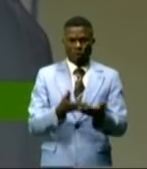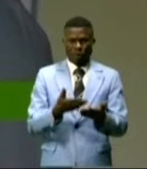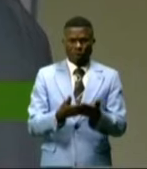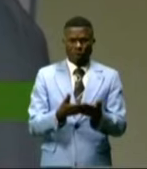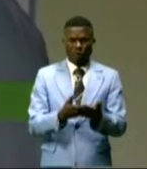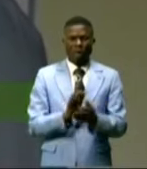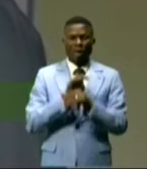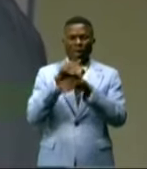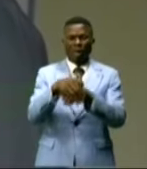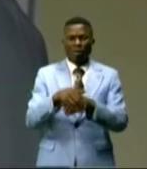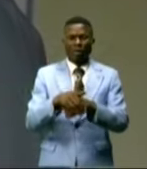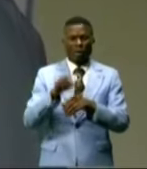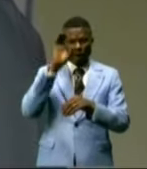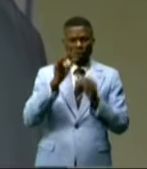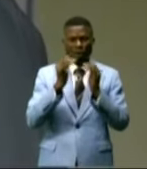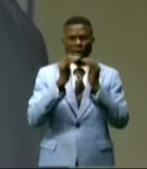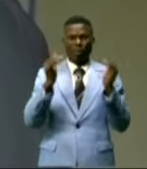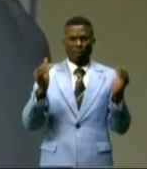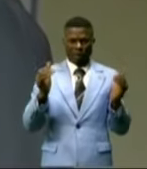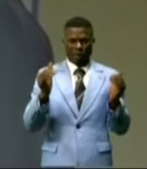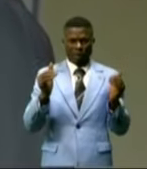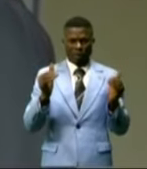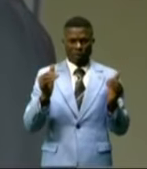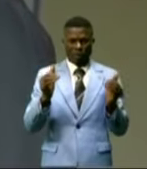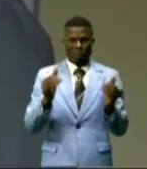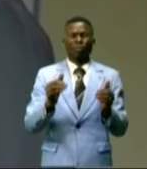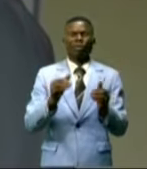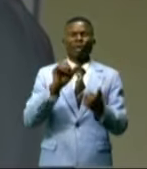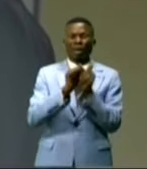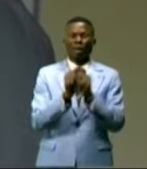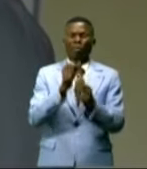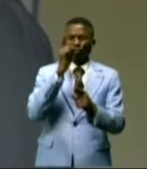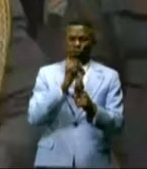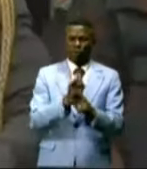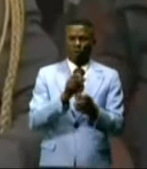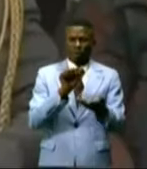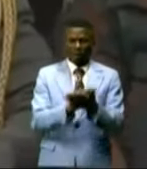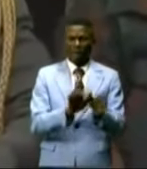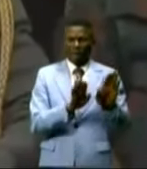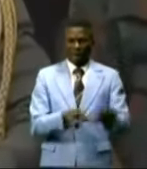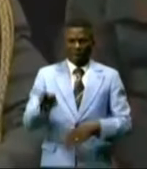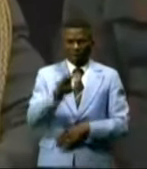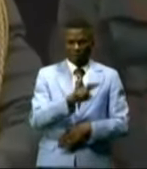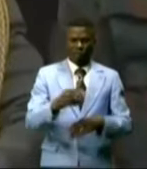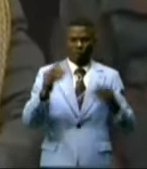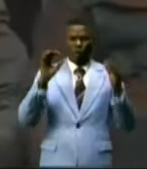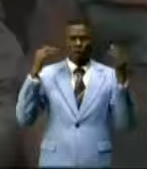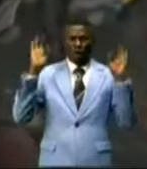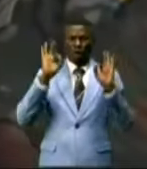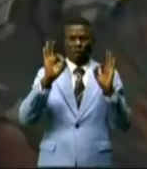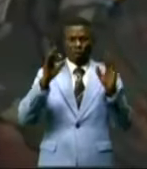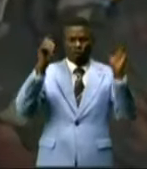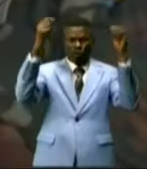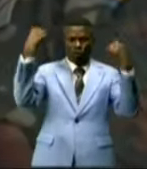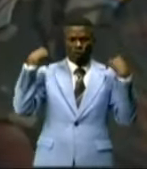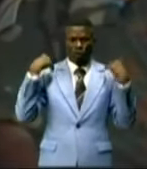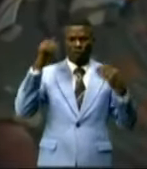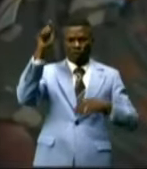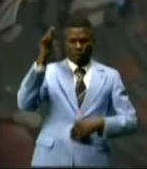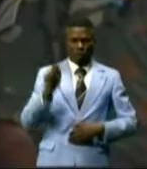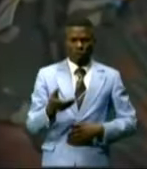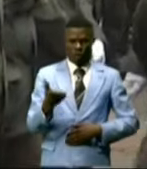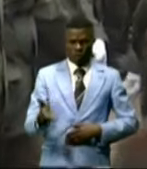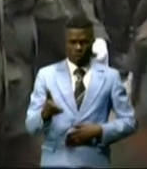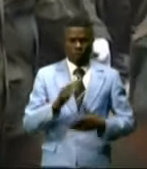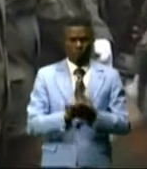Contribuer à sa pacification, tel est le défi qui vous attend. De son côté, le chef d'état-major général de FARDC